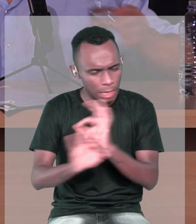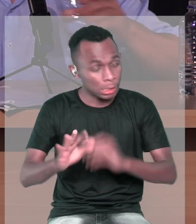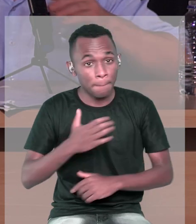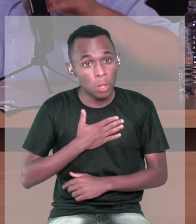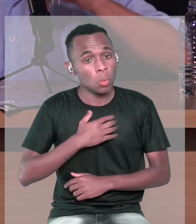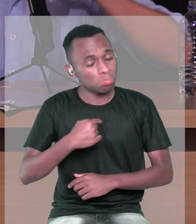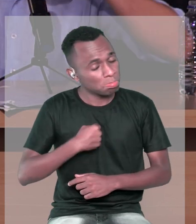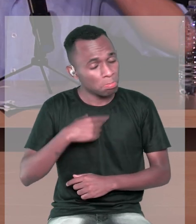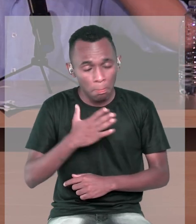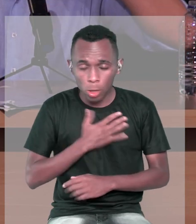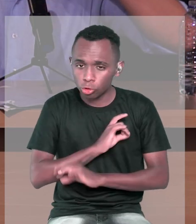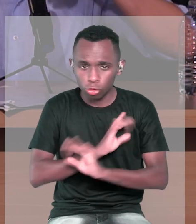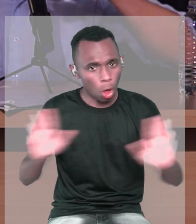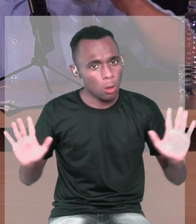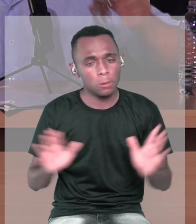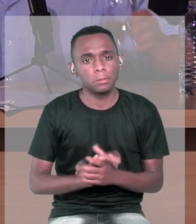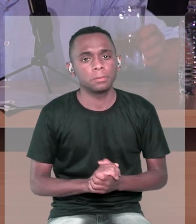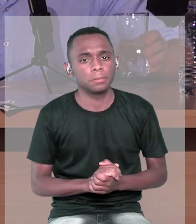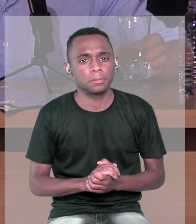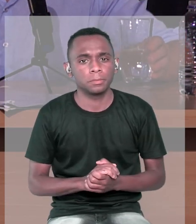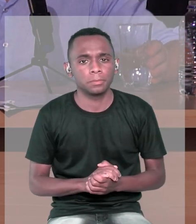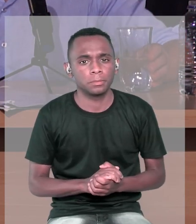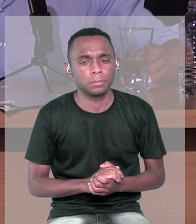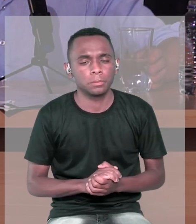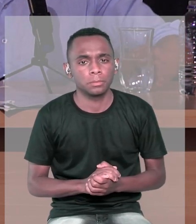acordo. Deuxièmement,